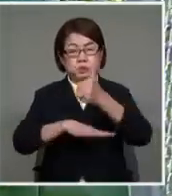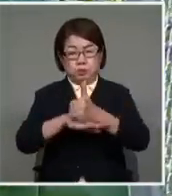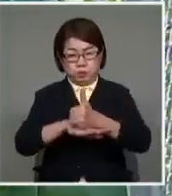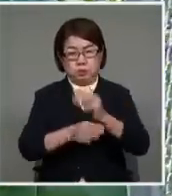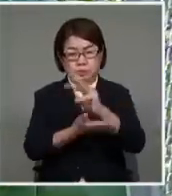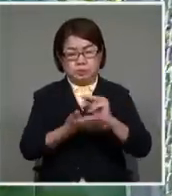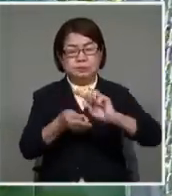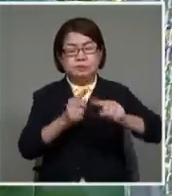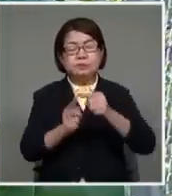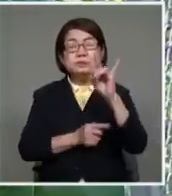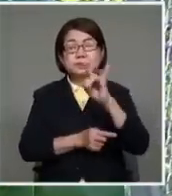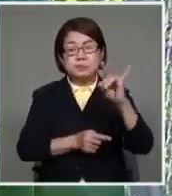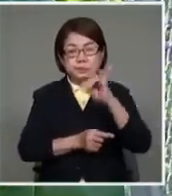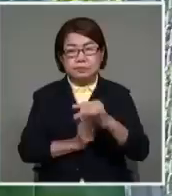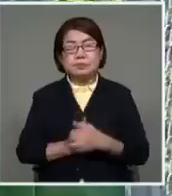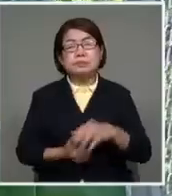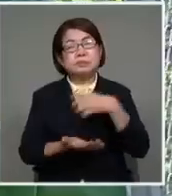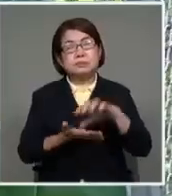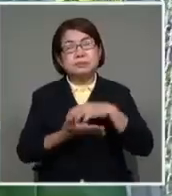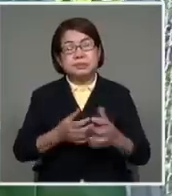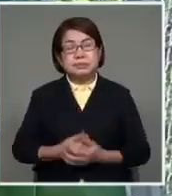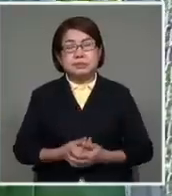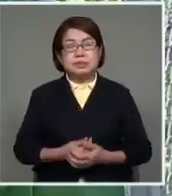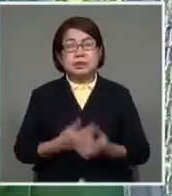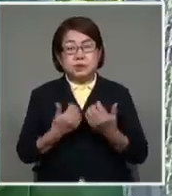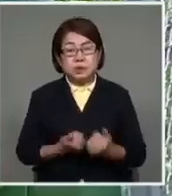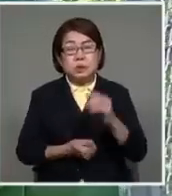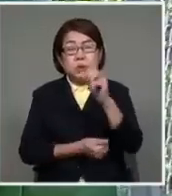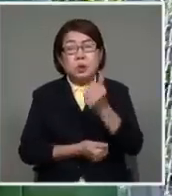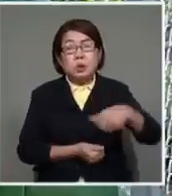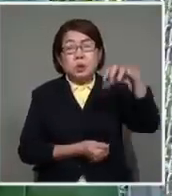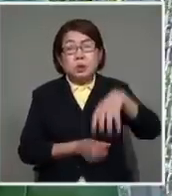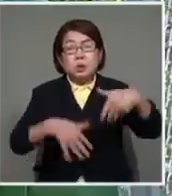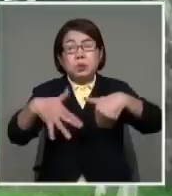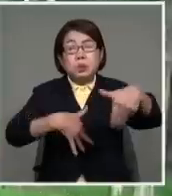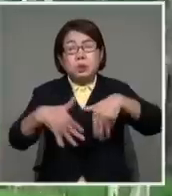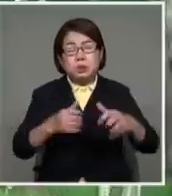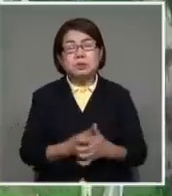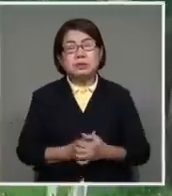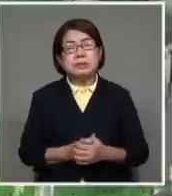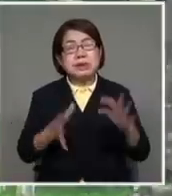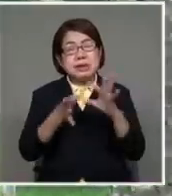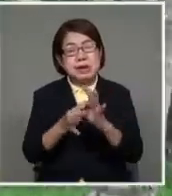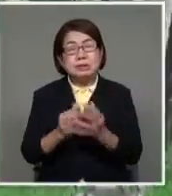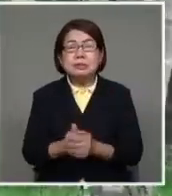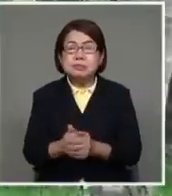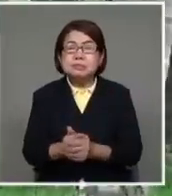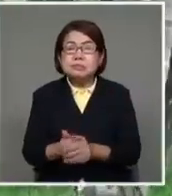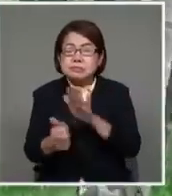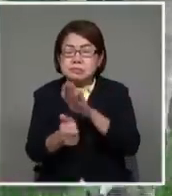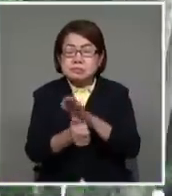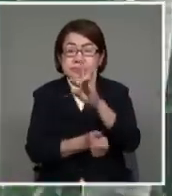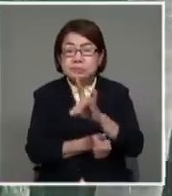เพื่อนสัตว์ป่าแล้วเขาก็เล่าให้ฟังครับบอกว่าหลังจากที่องค์กรประชาชนเพื่อการปฏิบัติต่อสัตว์อย่างมีจริยธรรมที่เรียกว่า